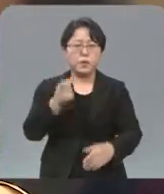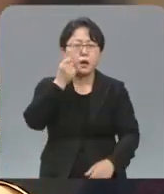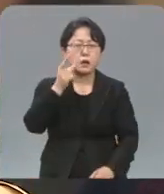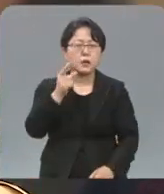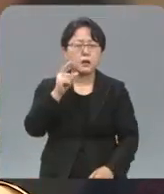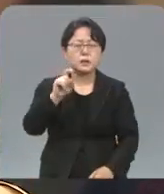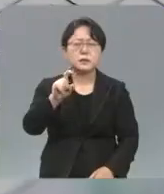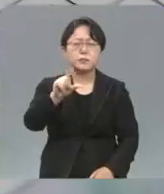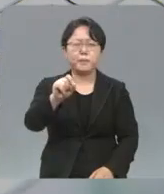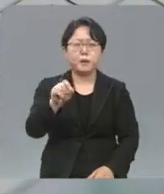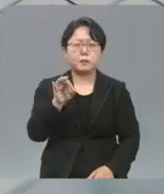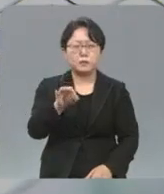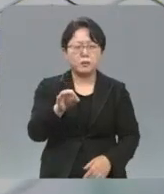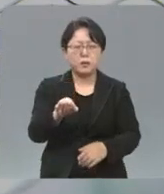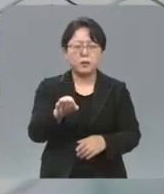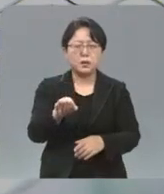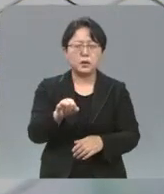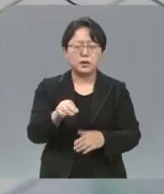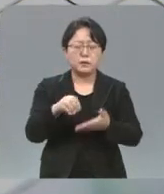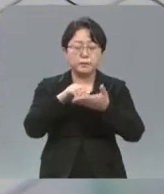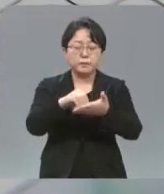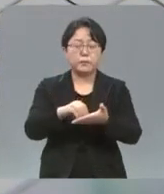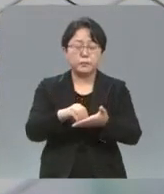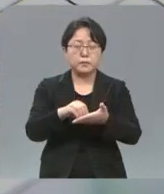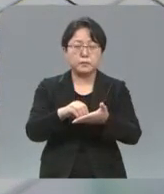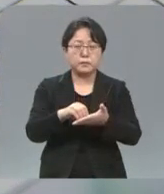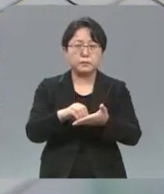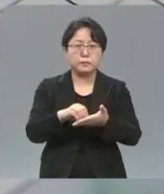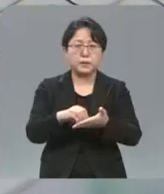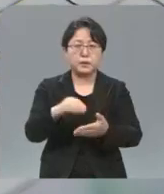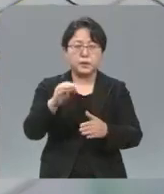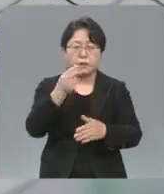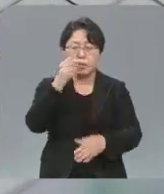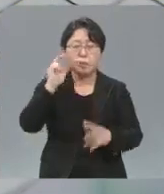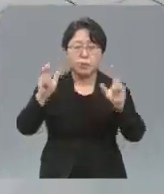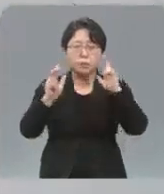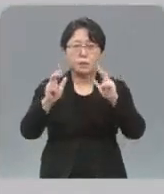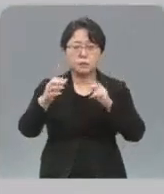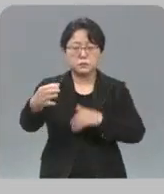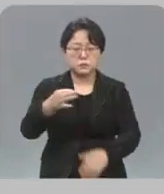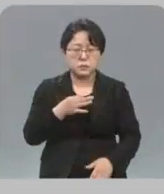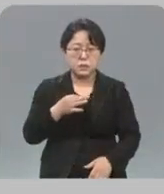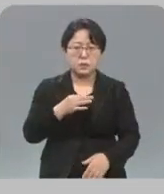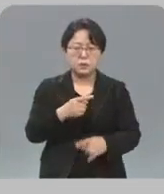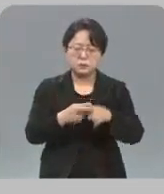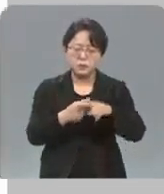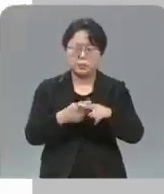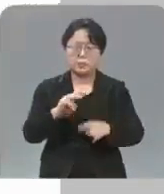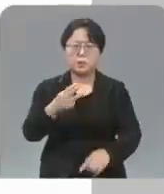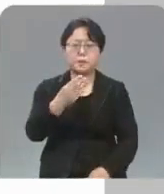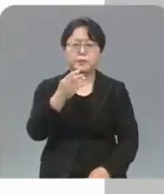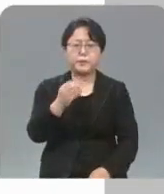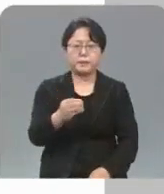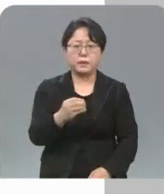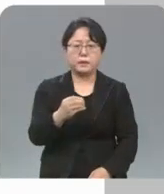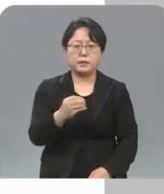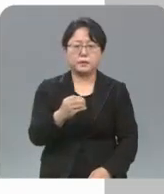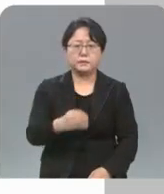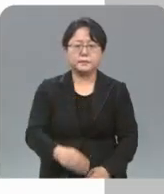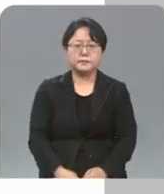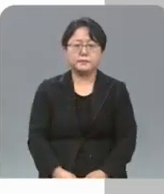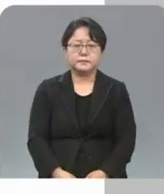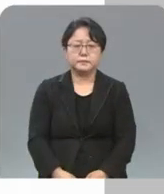15만 원가량 납부한 실손 보험에 가입돼 있어서입니다. 하지만 보험사가 지급한 금액은 절반가량인 300여만